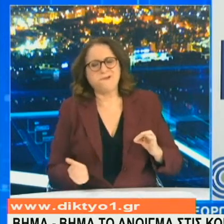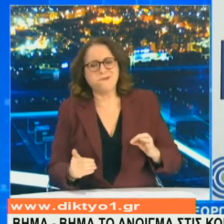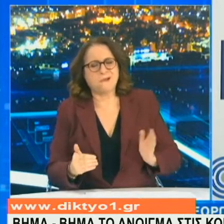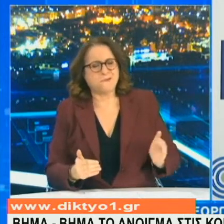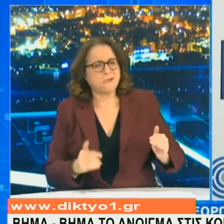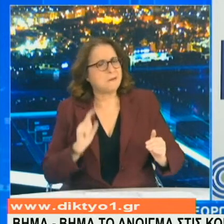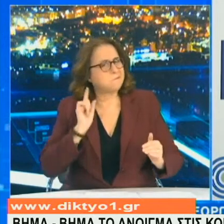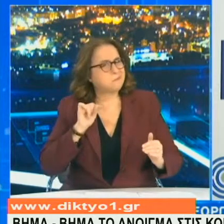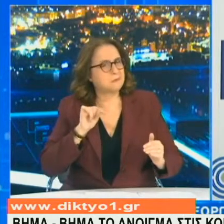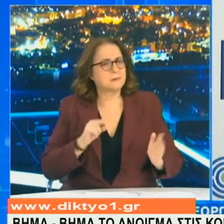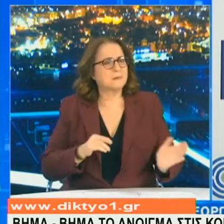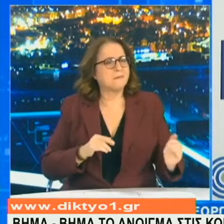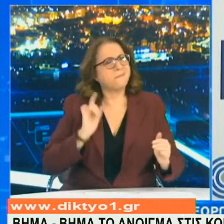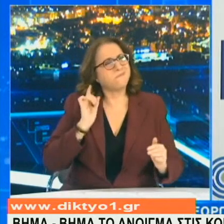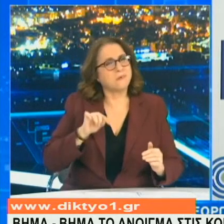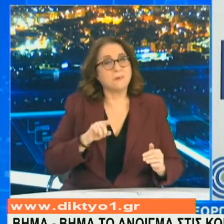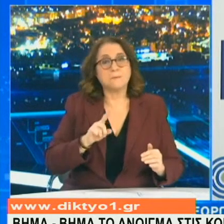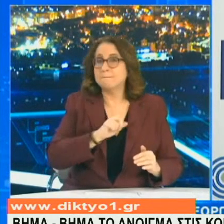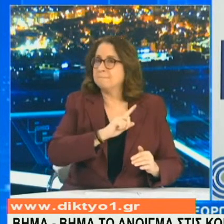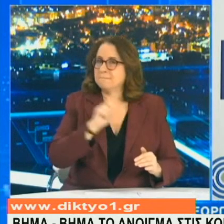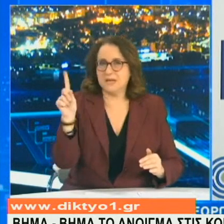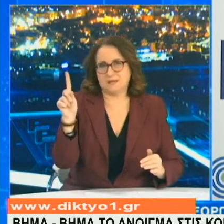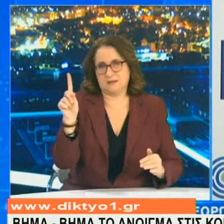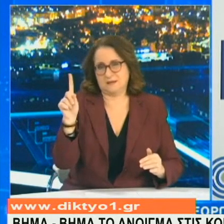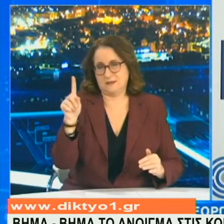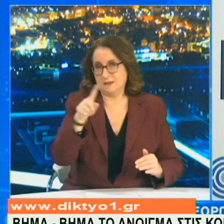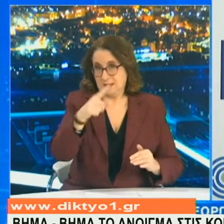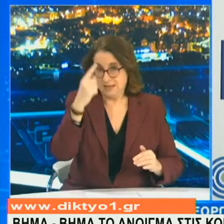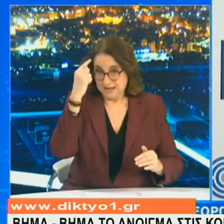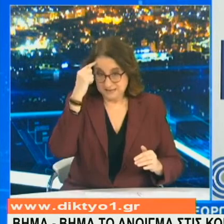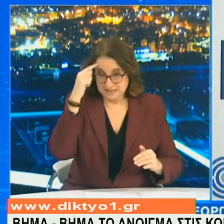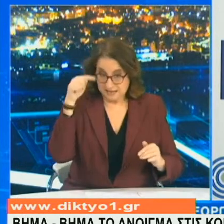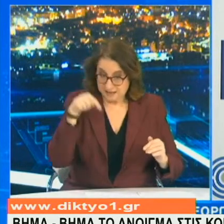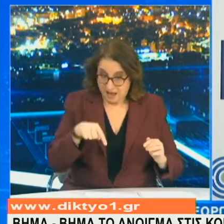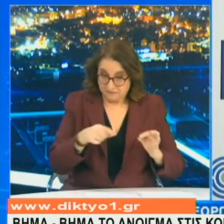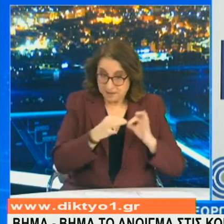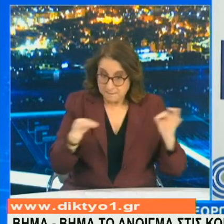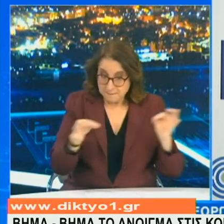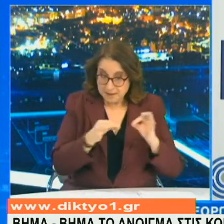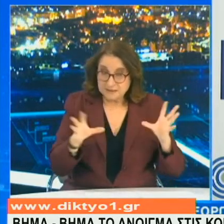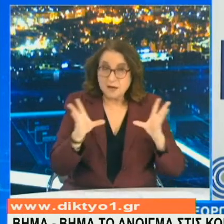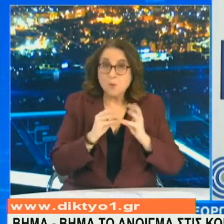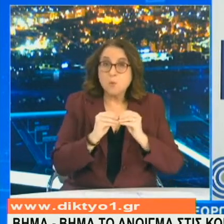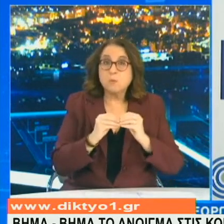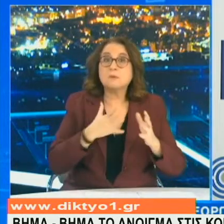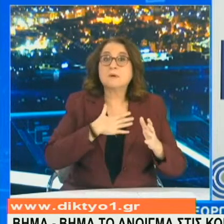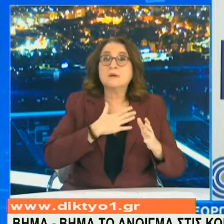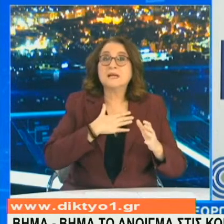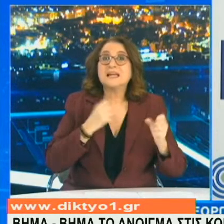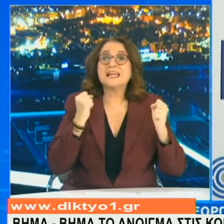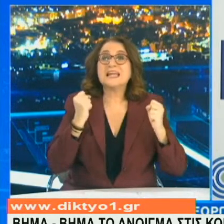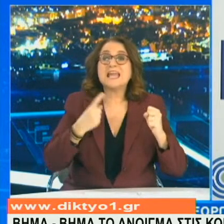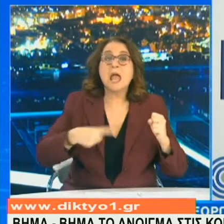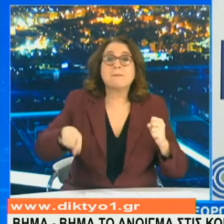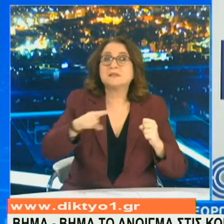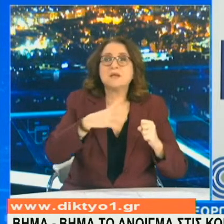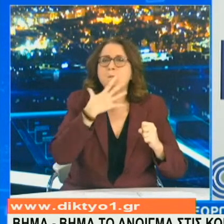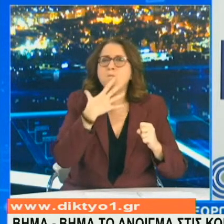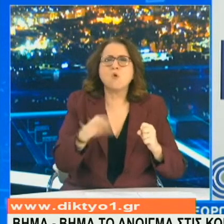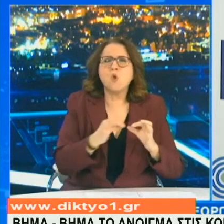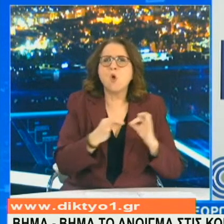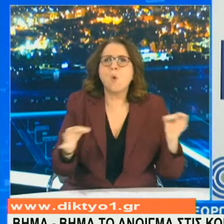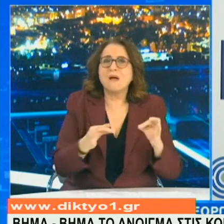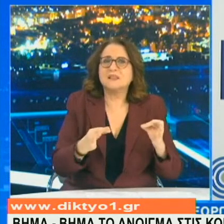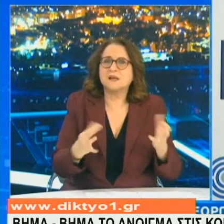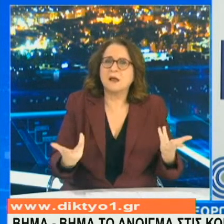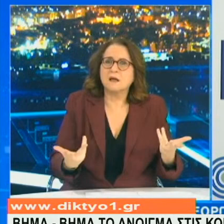μέτρα έχουν σχεδιαστεί για να προστατεύσουν τη δική μας υγεία, την υγεία των γύρω μας, των πελατών μας,